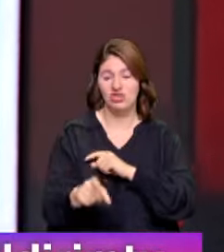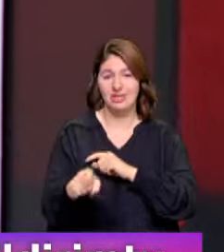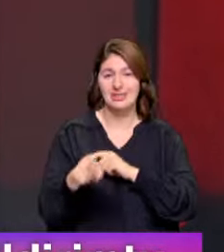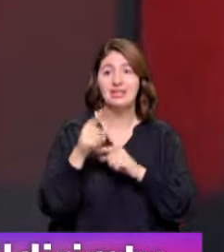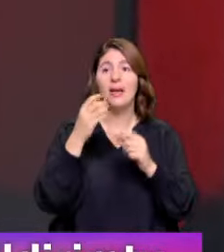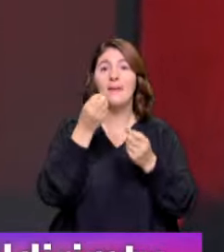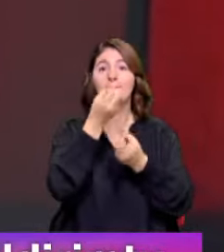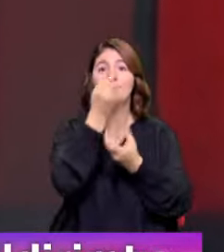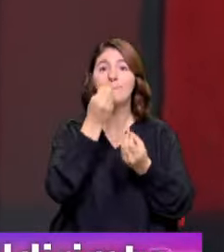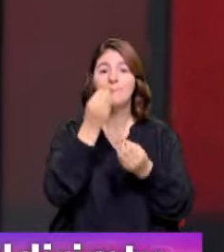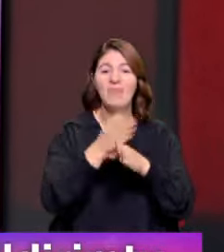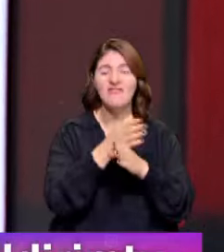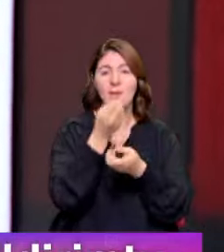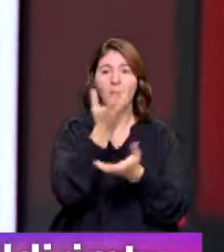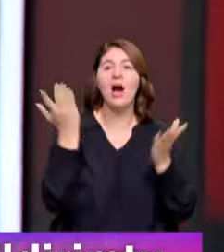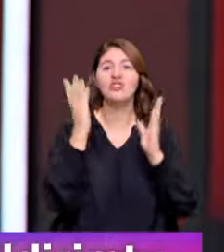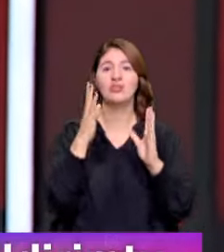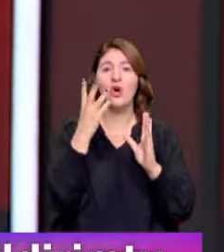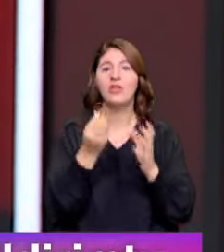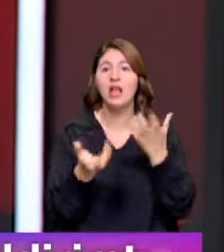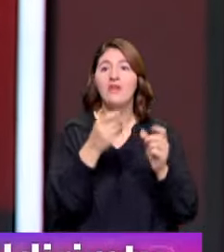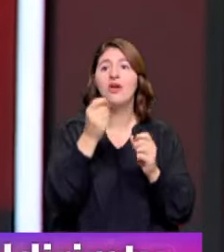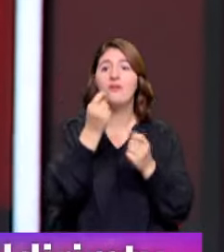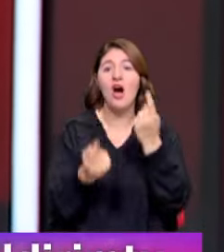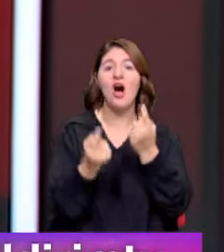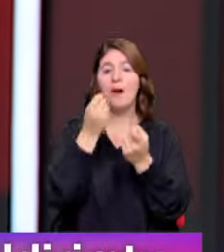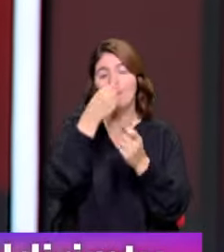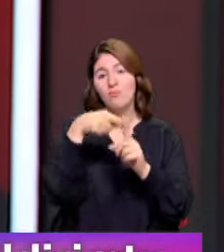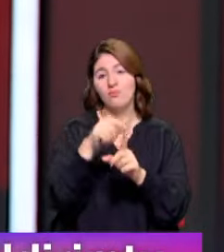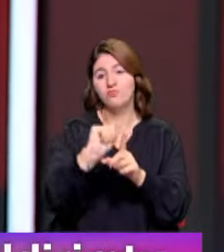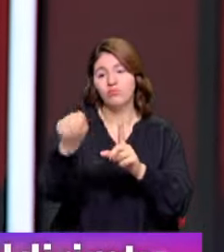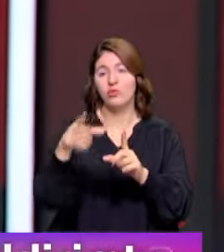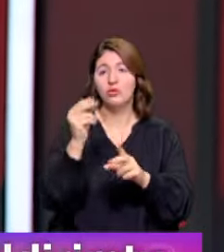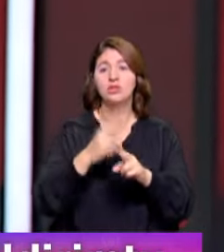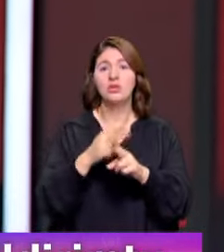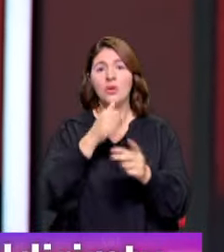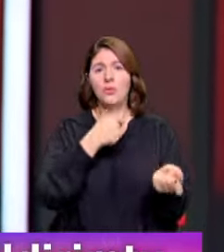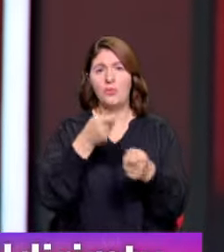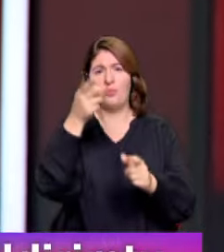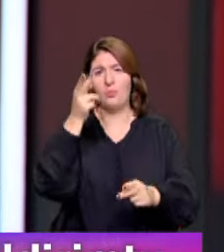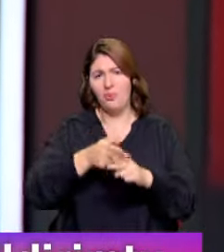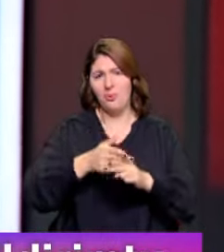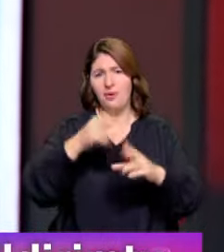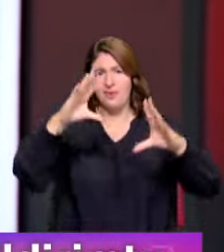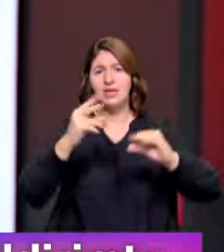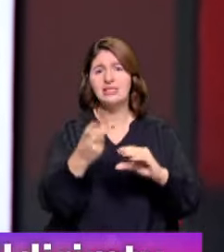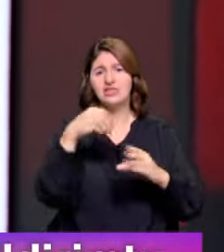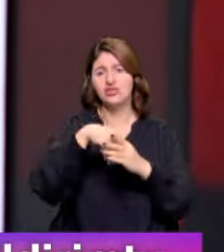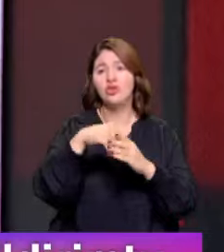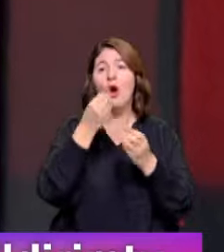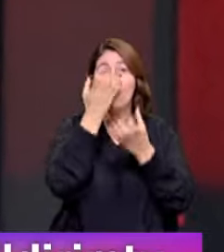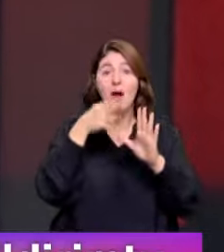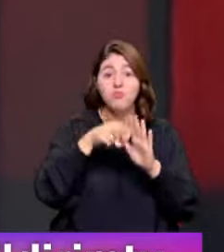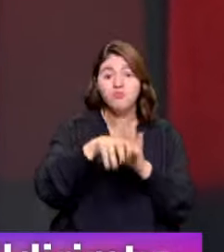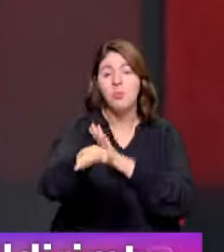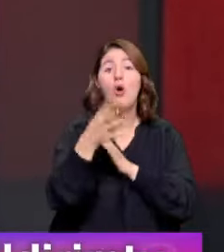saran alevler ağaçlık alana sıçradı. Neyse ki o yangın hızlı müdahaleyle 2 saat gibi kısa bir sürede ormanı